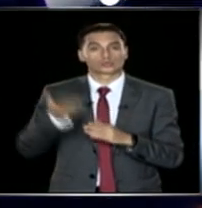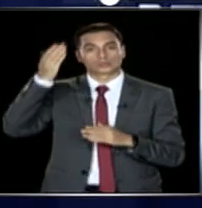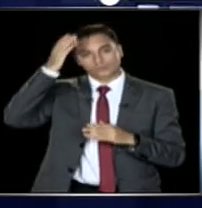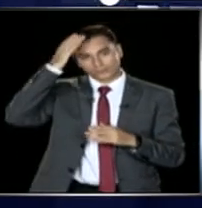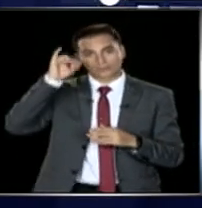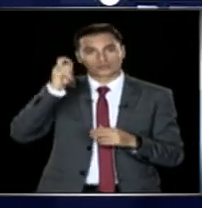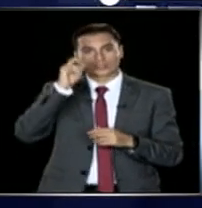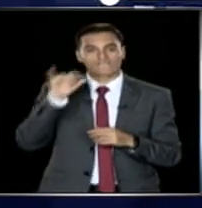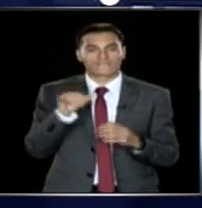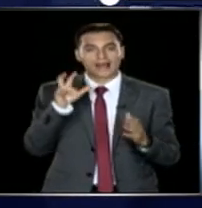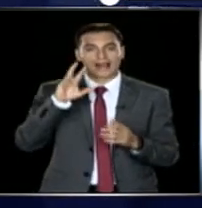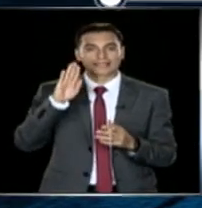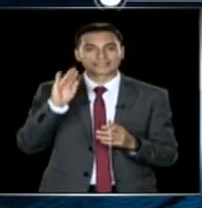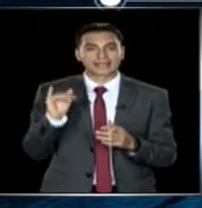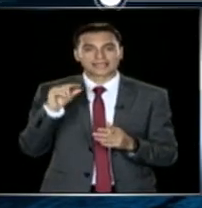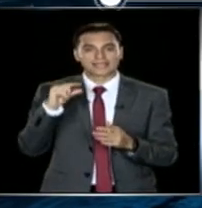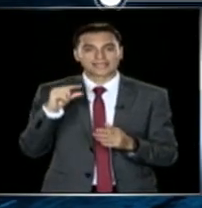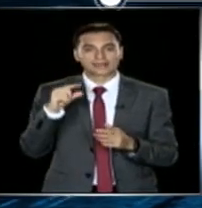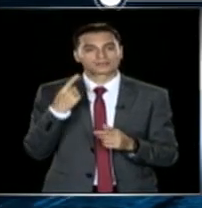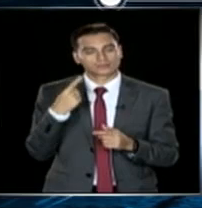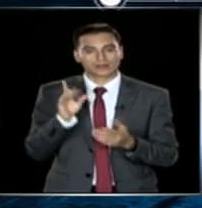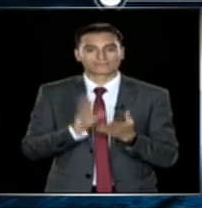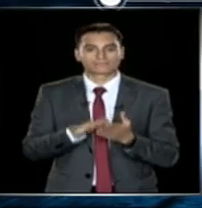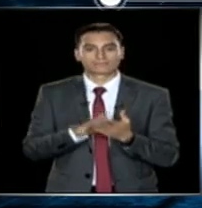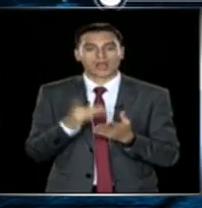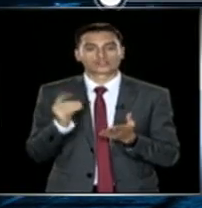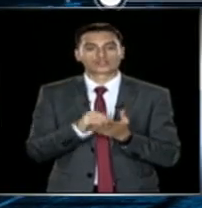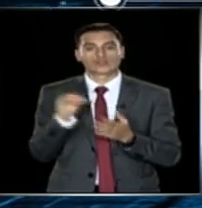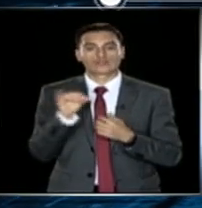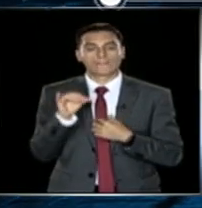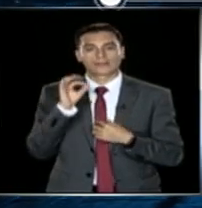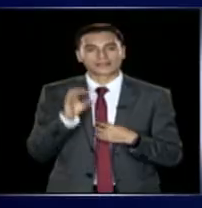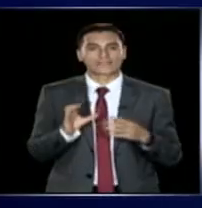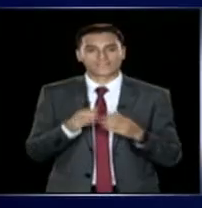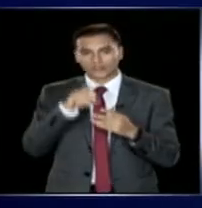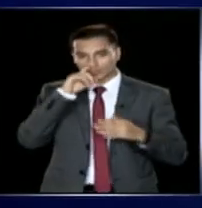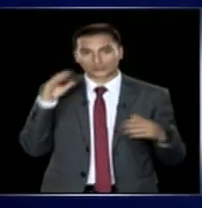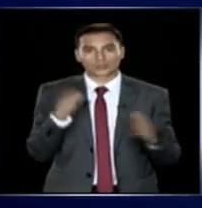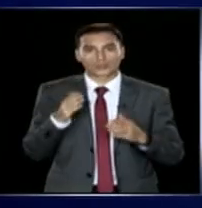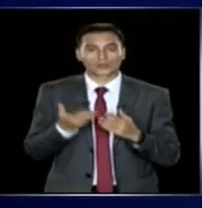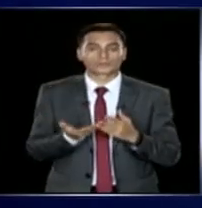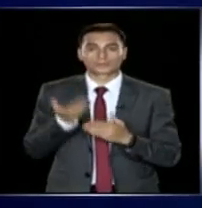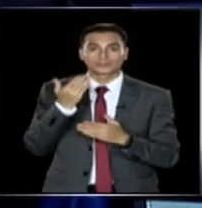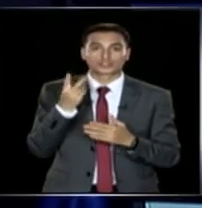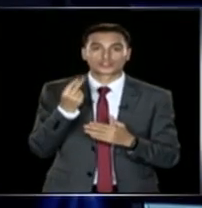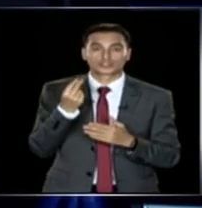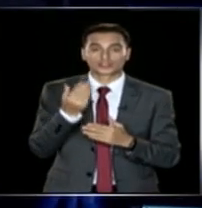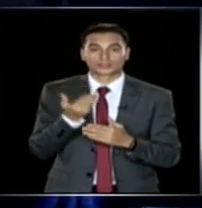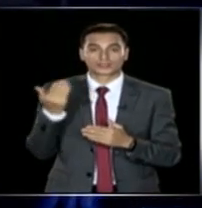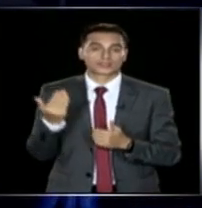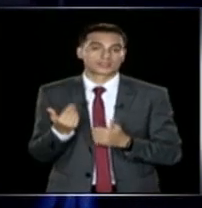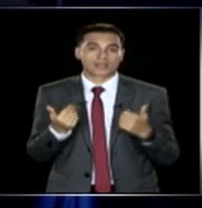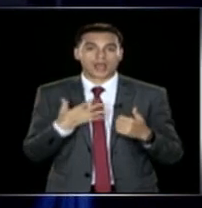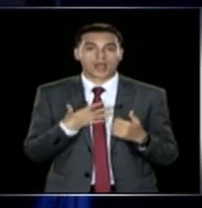مصطفى السيد. برافو عليك، عشر نقط مهمين جدا. السكور 20،